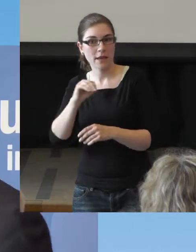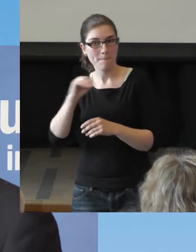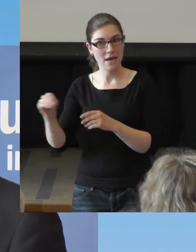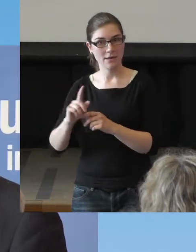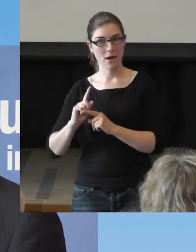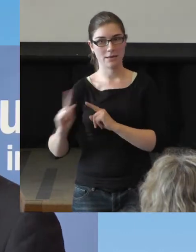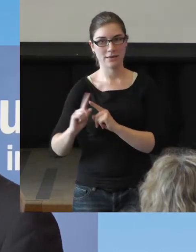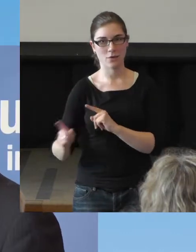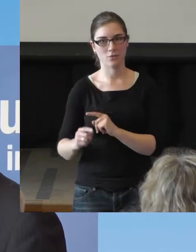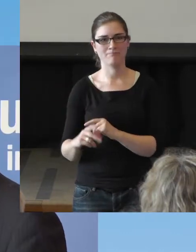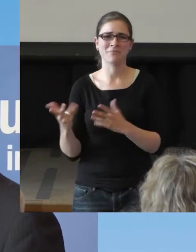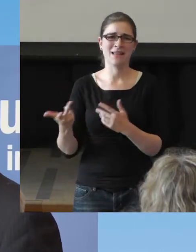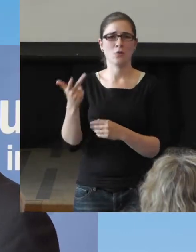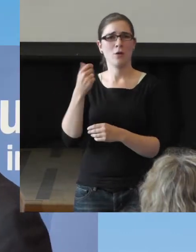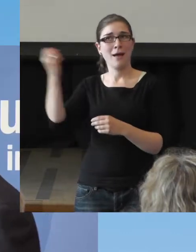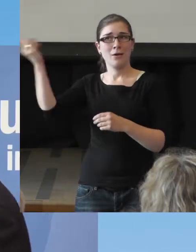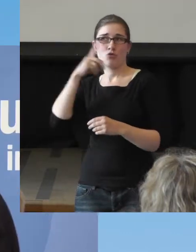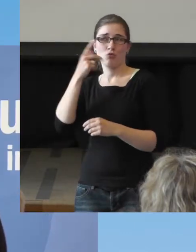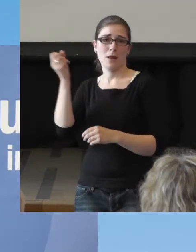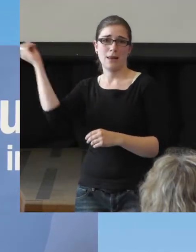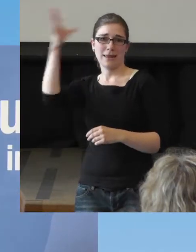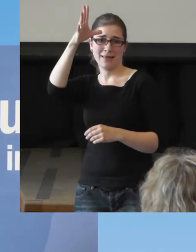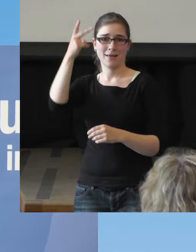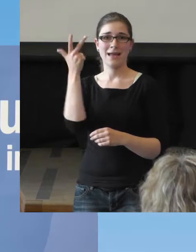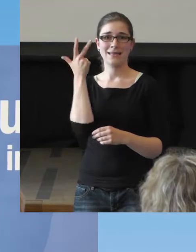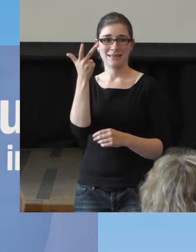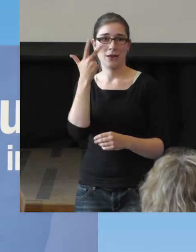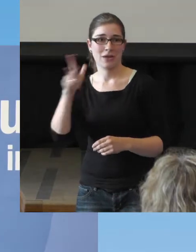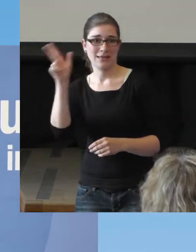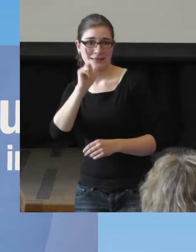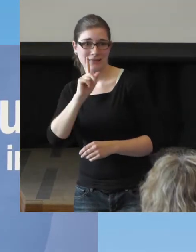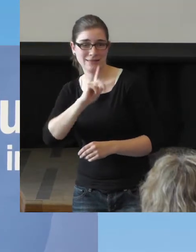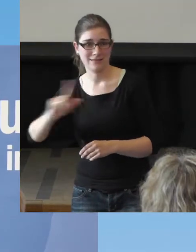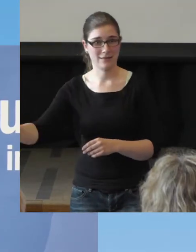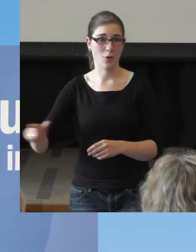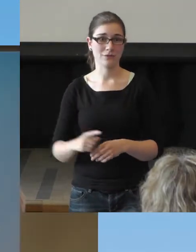300.000 Kilometer, das schafft nur das Licht und die nerven noch nicht.